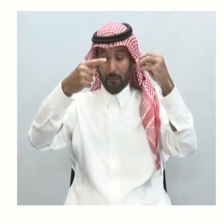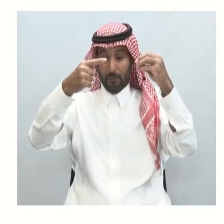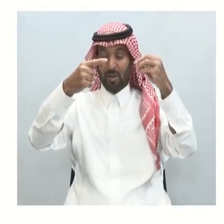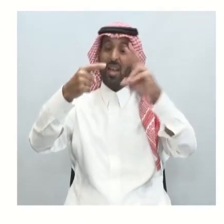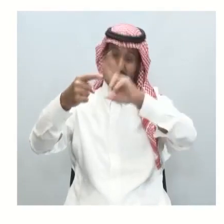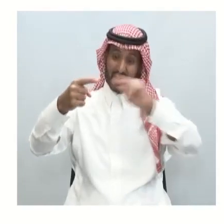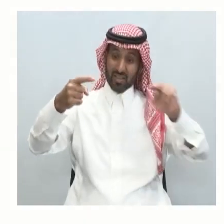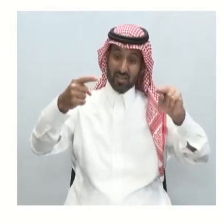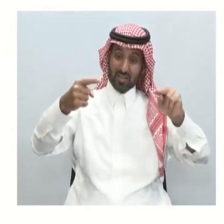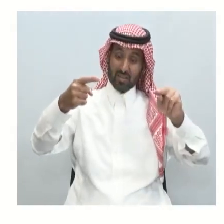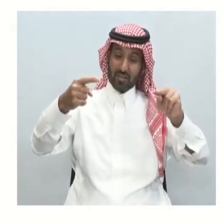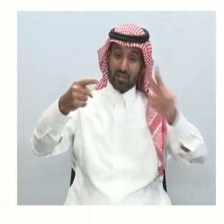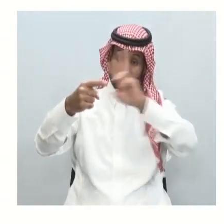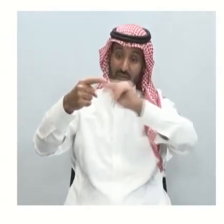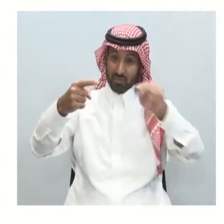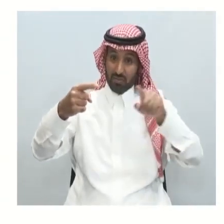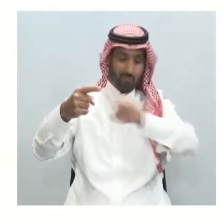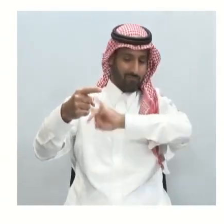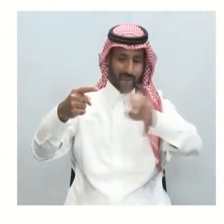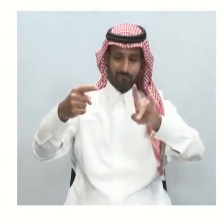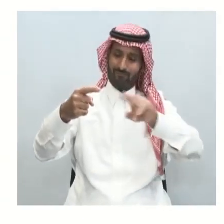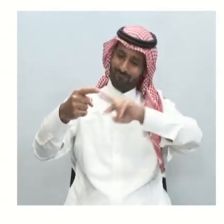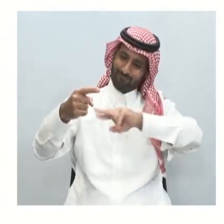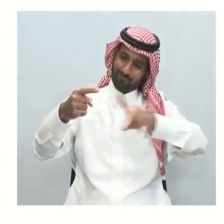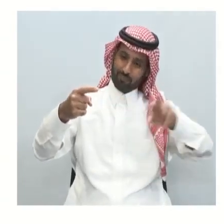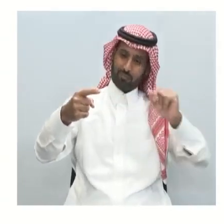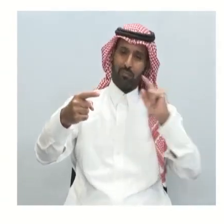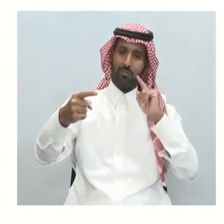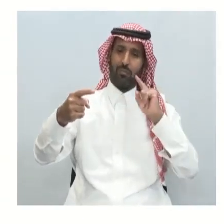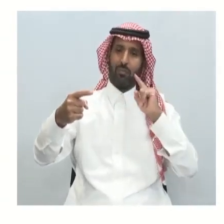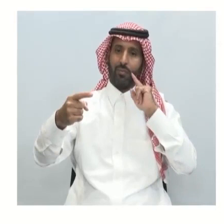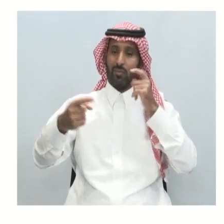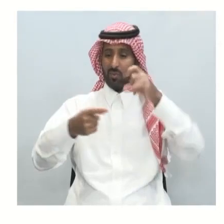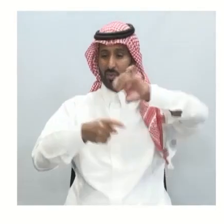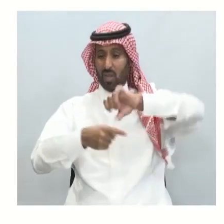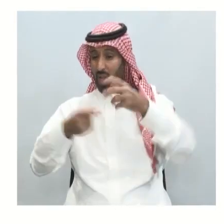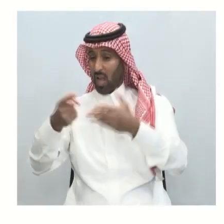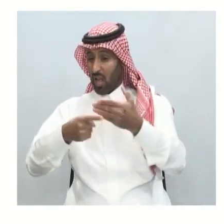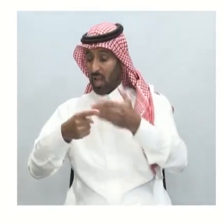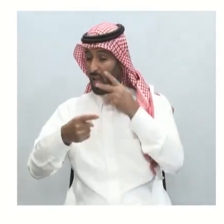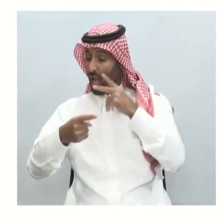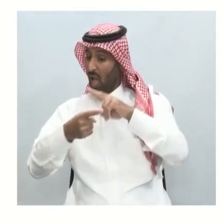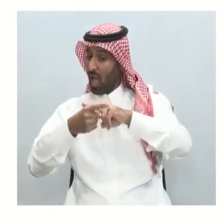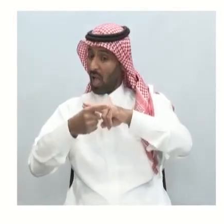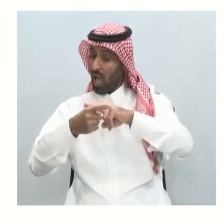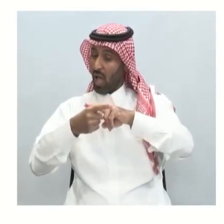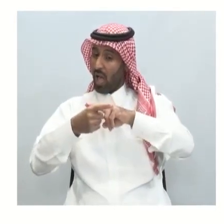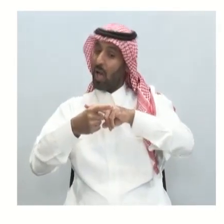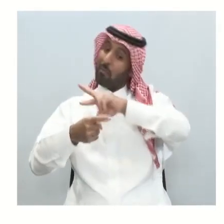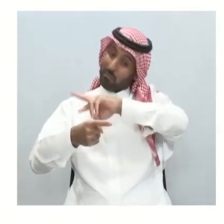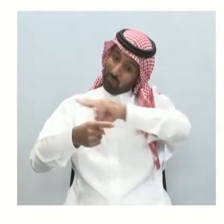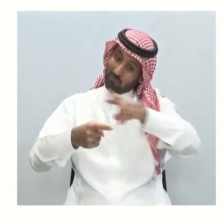متماثل هل هو متماثل لا غير متماثل اذا هل المركب هنا في هذه الحاله قطبي ام غير